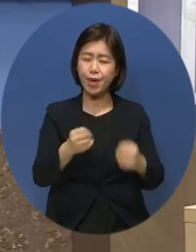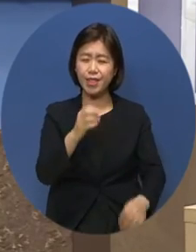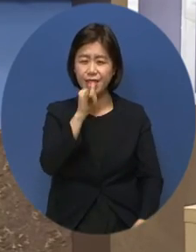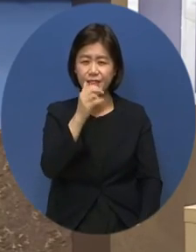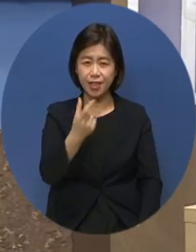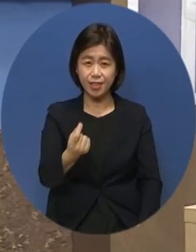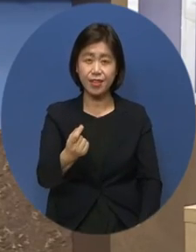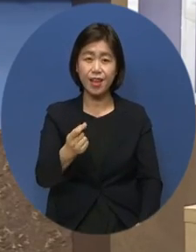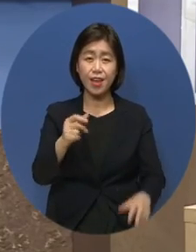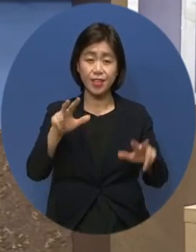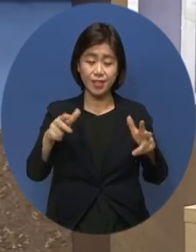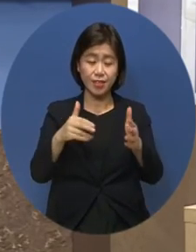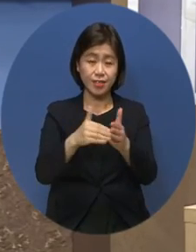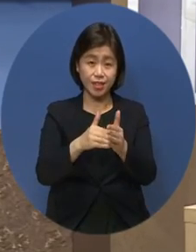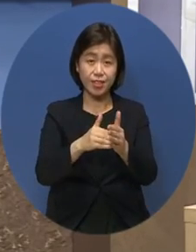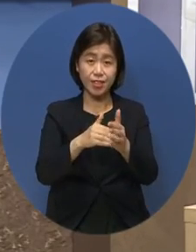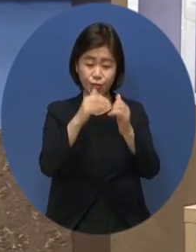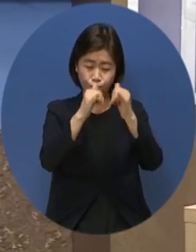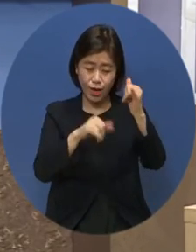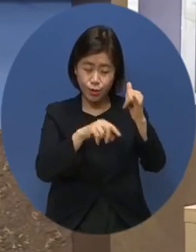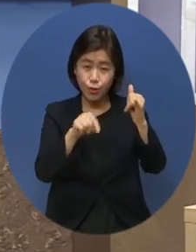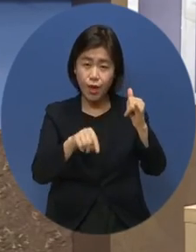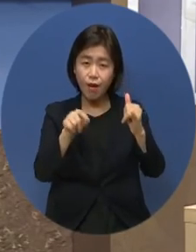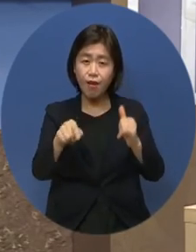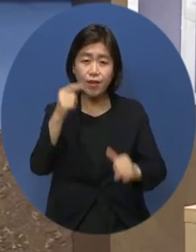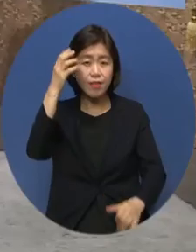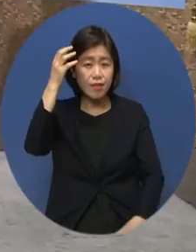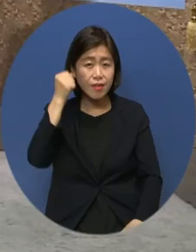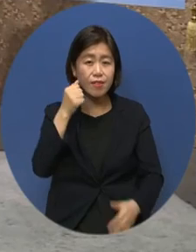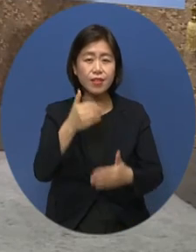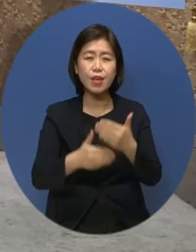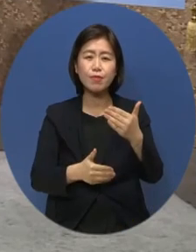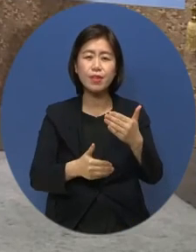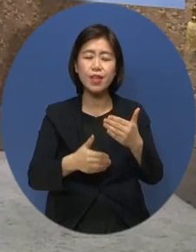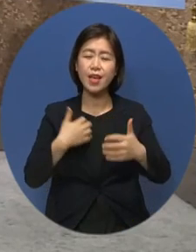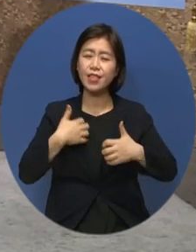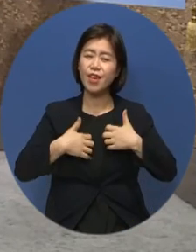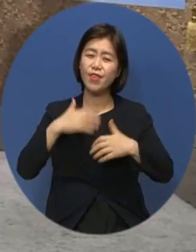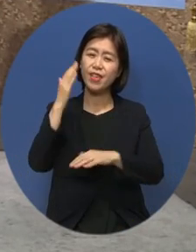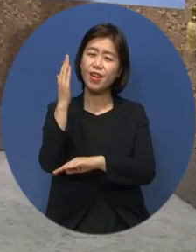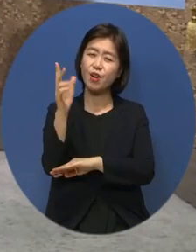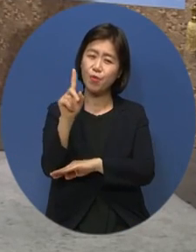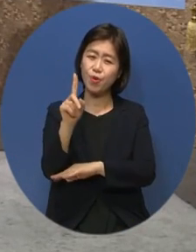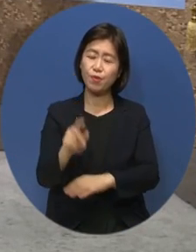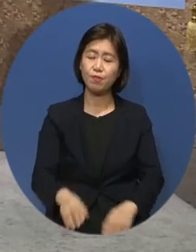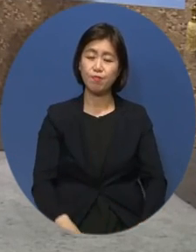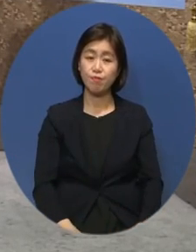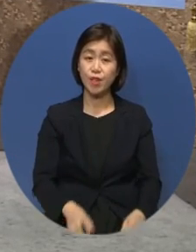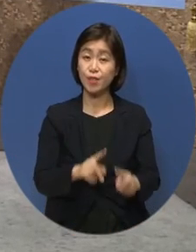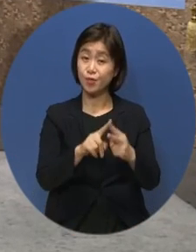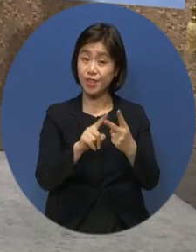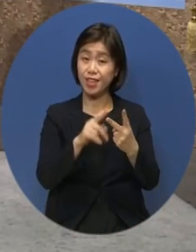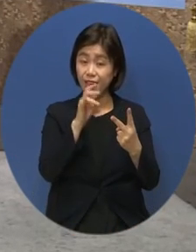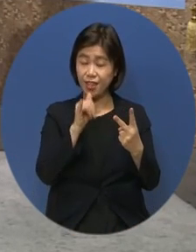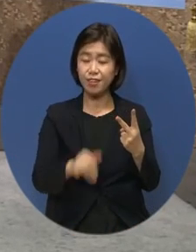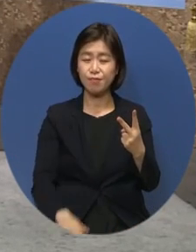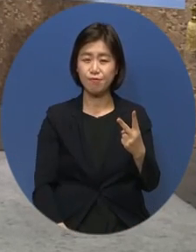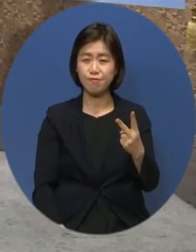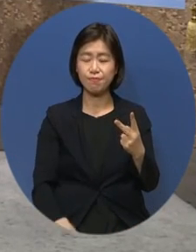남는 일어가 있다면 소개해 주시죠 에 한 두가지가 있을 것 같습니다